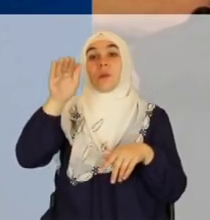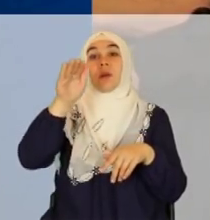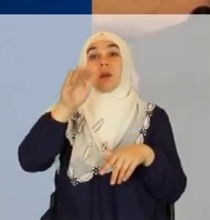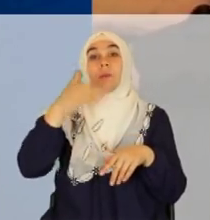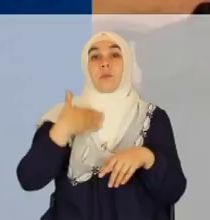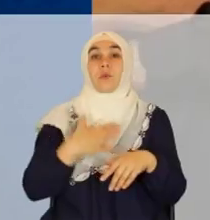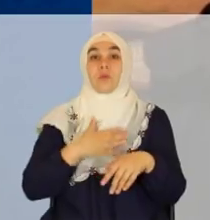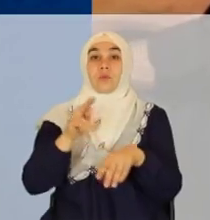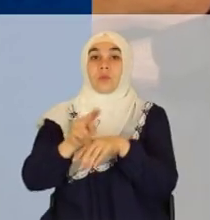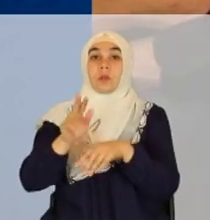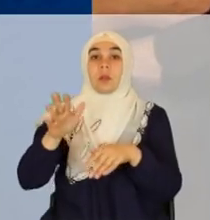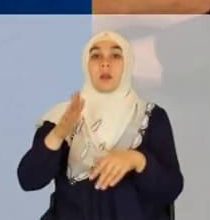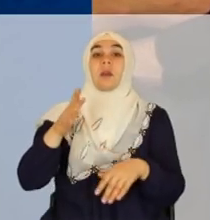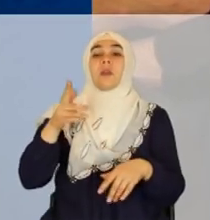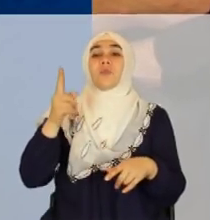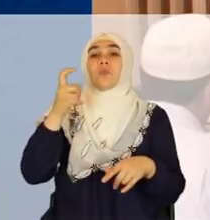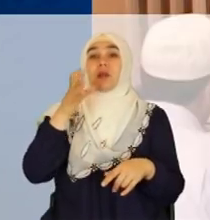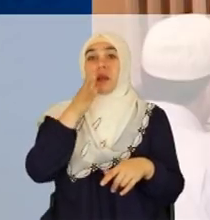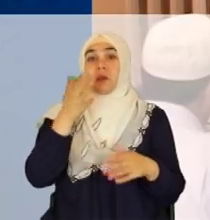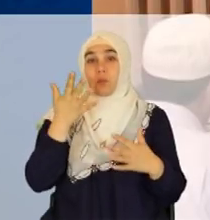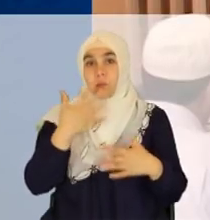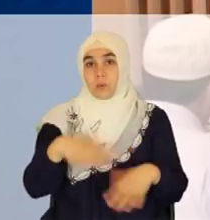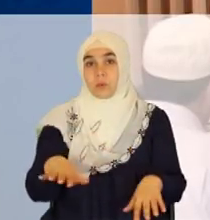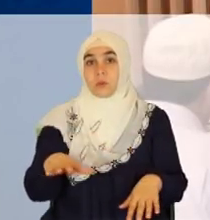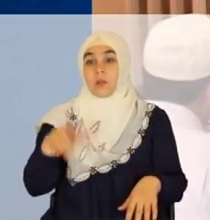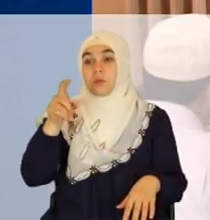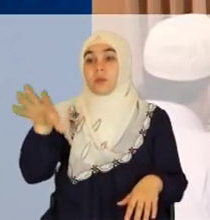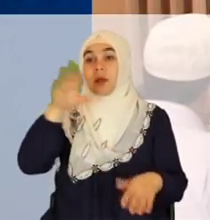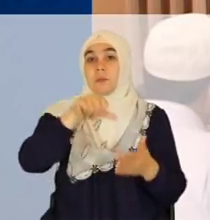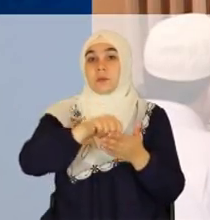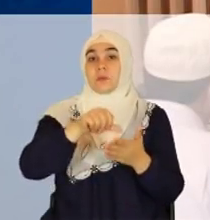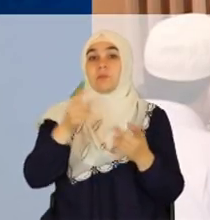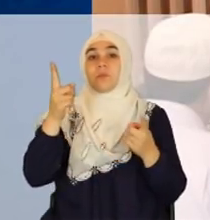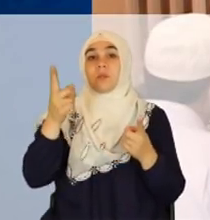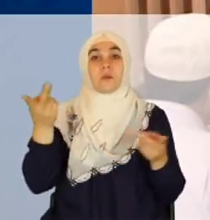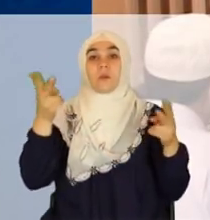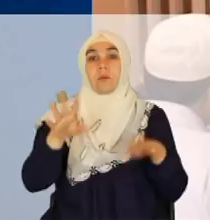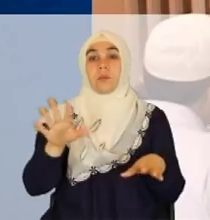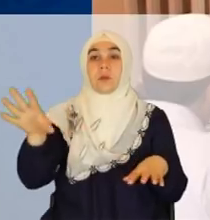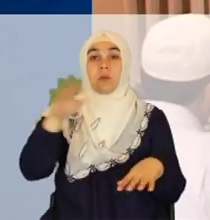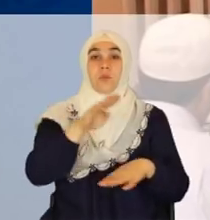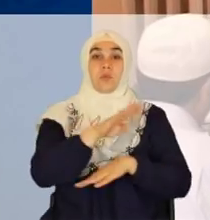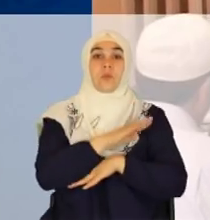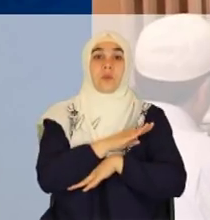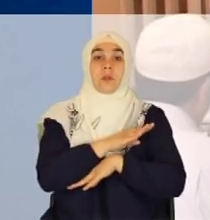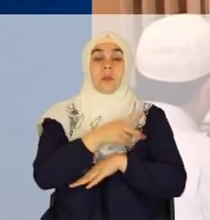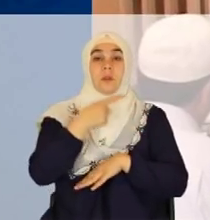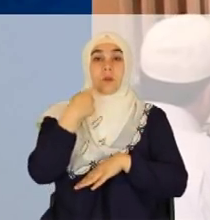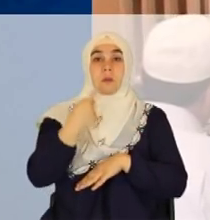sahobalarga aytdilarki, yana 100 yil o'tgandan keyin hozirgi turganlardan bir kishi ham qolmaydi.